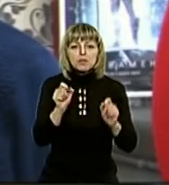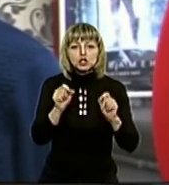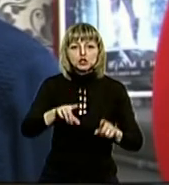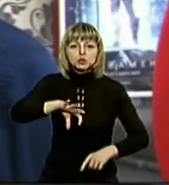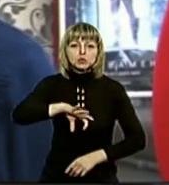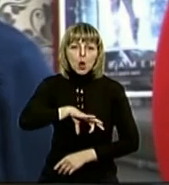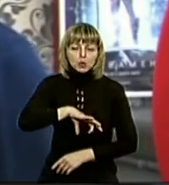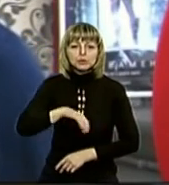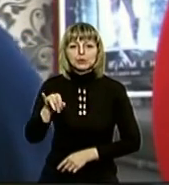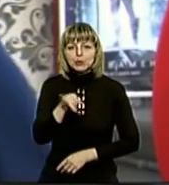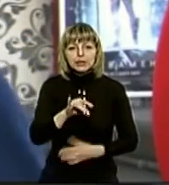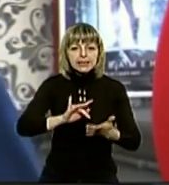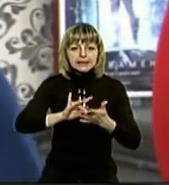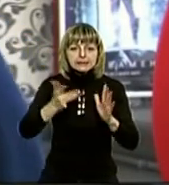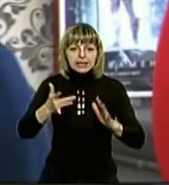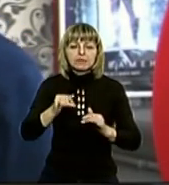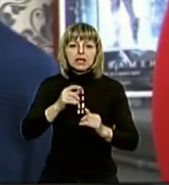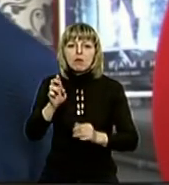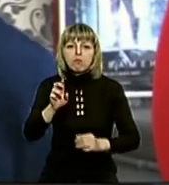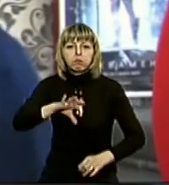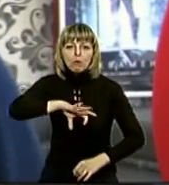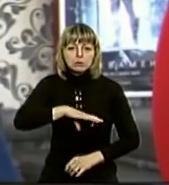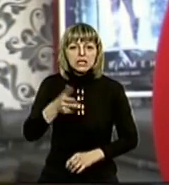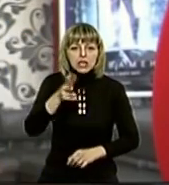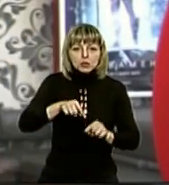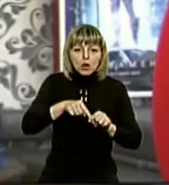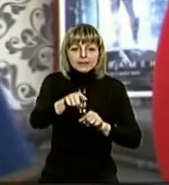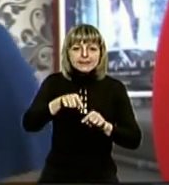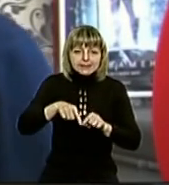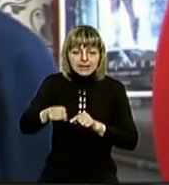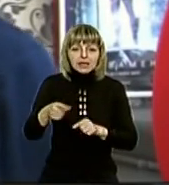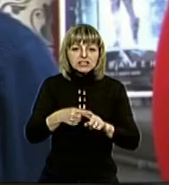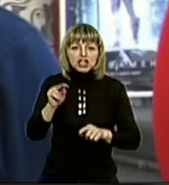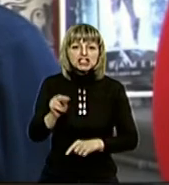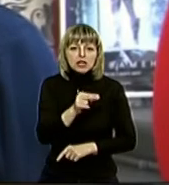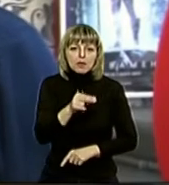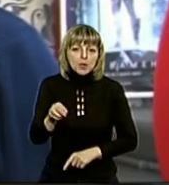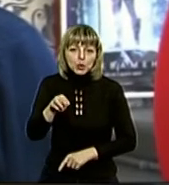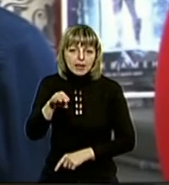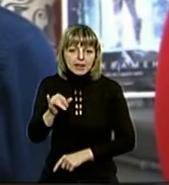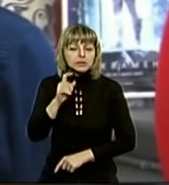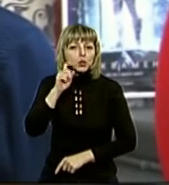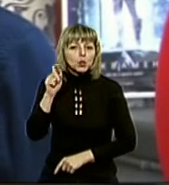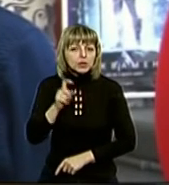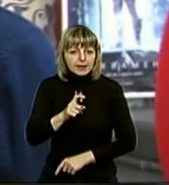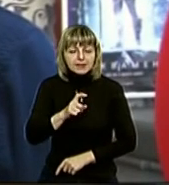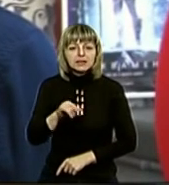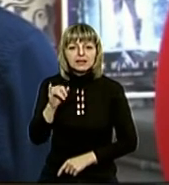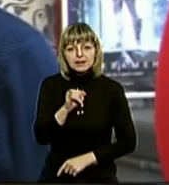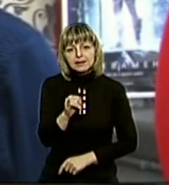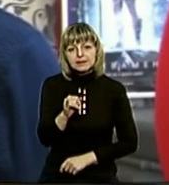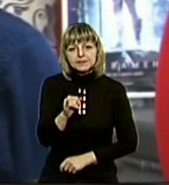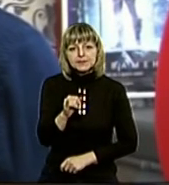і срібло і бронза відповідно на трьох дистанціях, це вже на чемпіонаті України, і